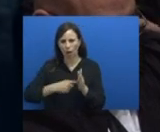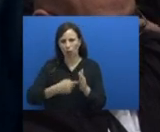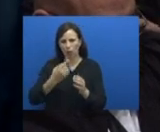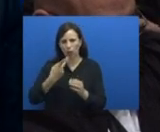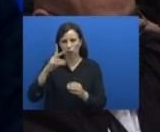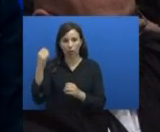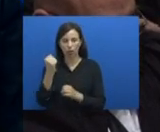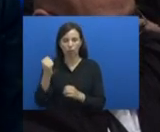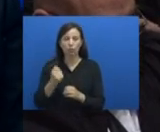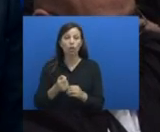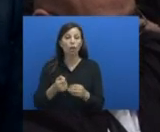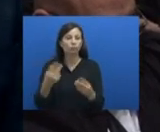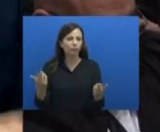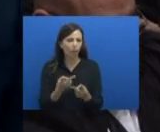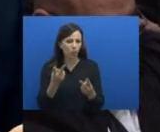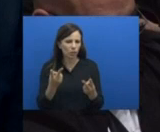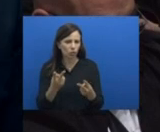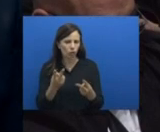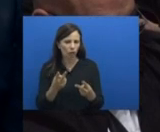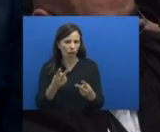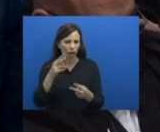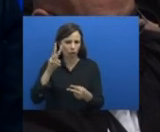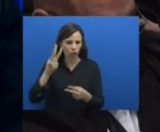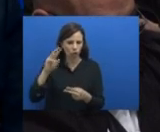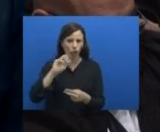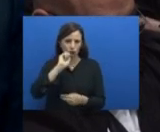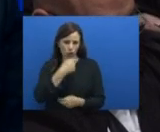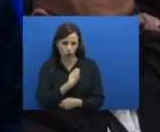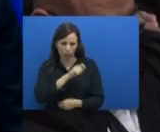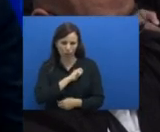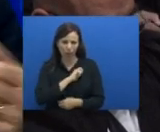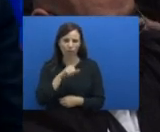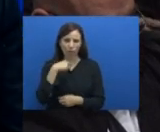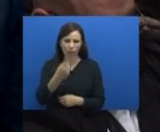الاستسلام الحكومة للقوات المعارضة